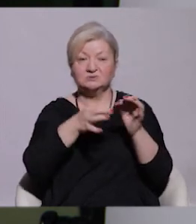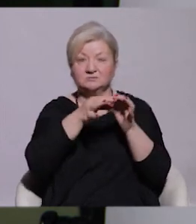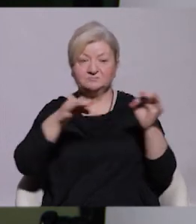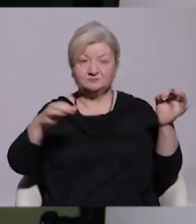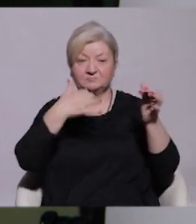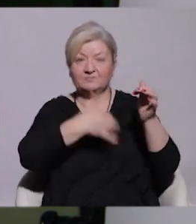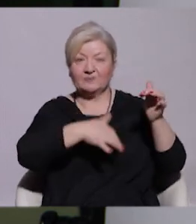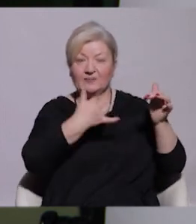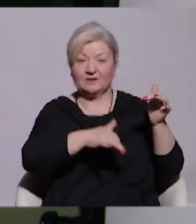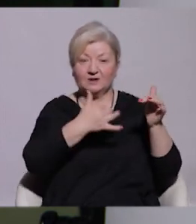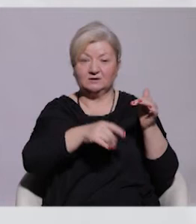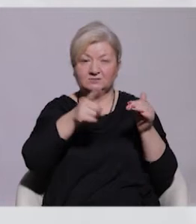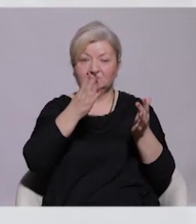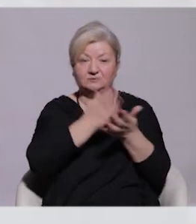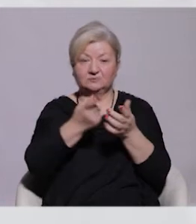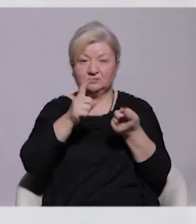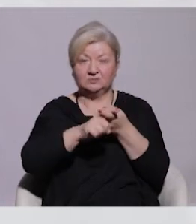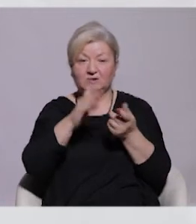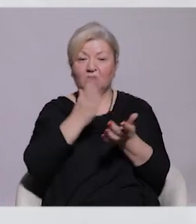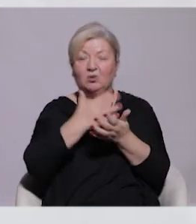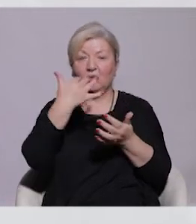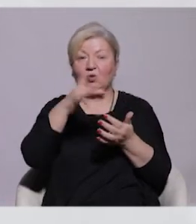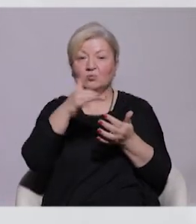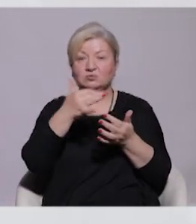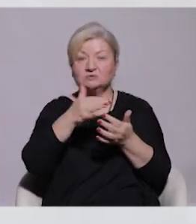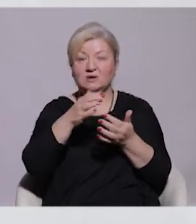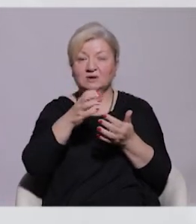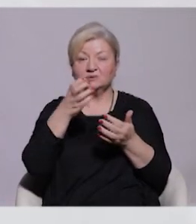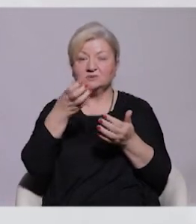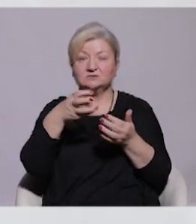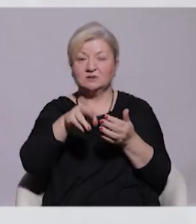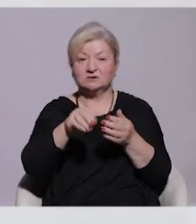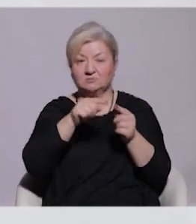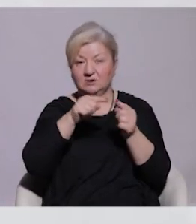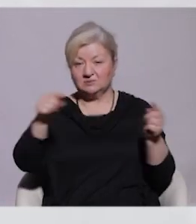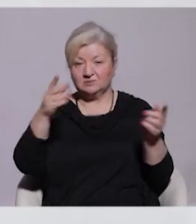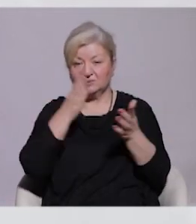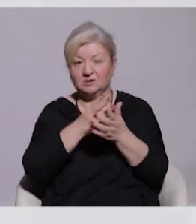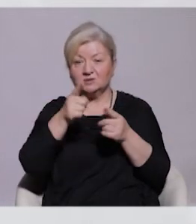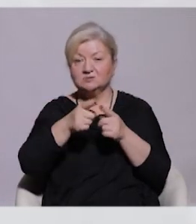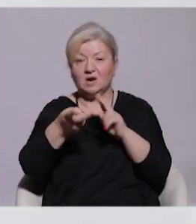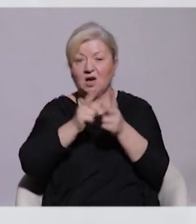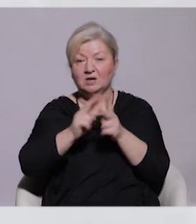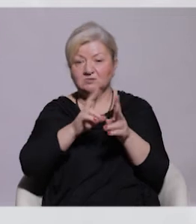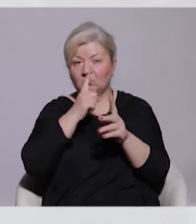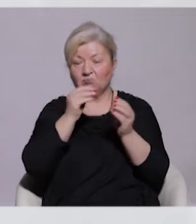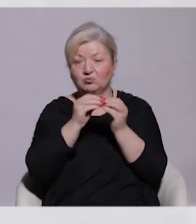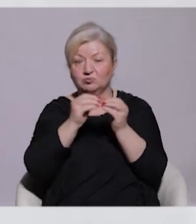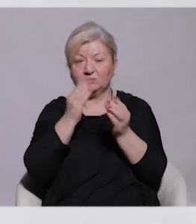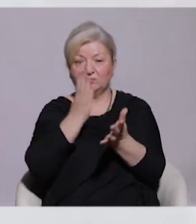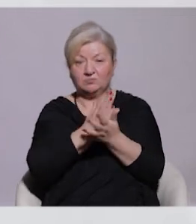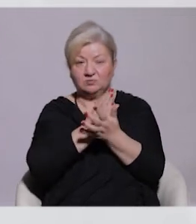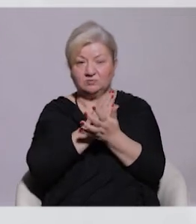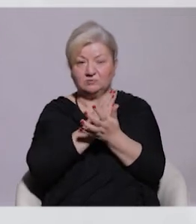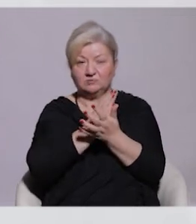სიმზე წარმოქმნილი ტალღის სიგრძე 50 სანტიმეტრია და ეს სიგრძე ტალღის სიგრძე მუდმივია, არ იცვლება. ჩვენ ამას გავიულით